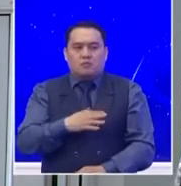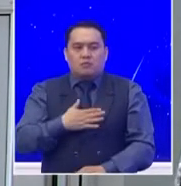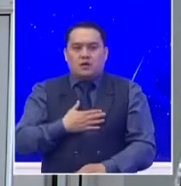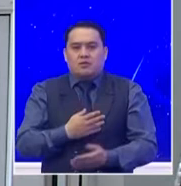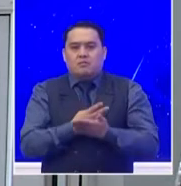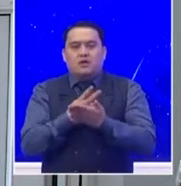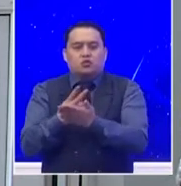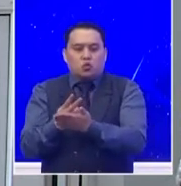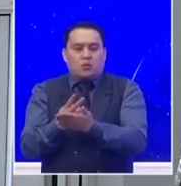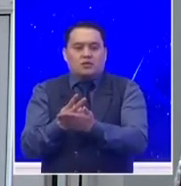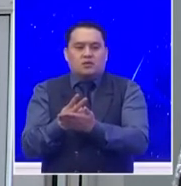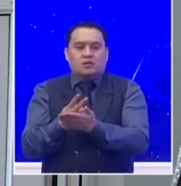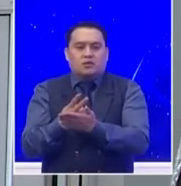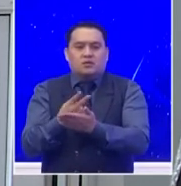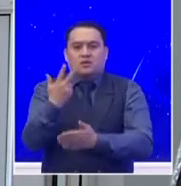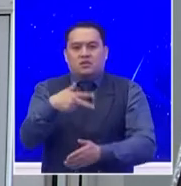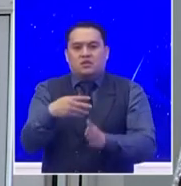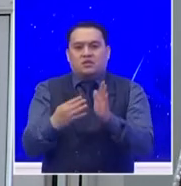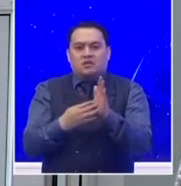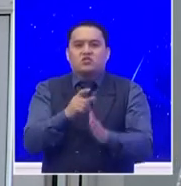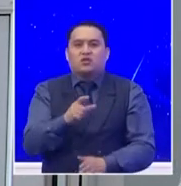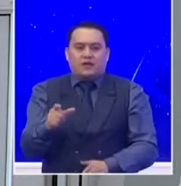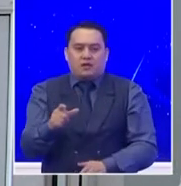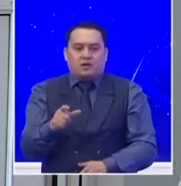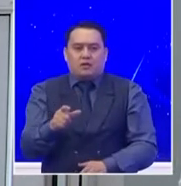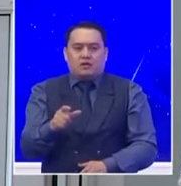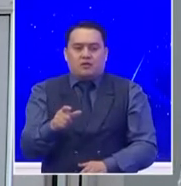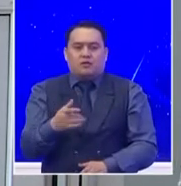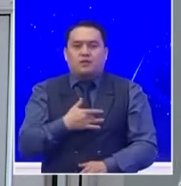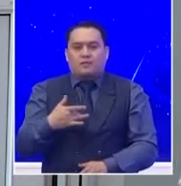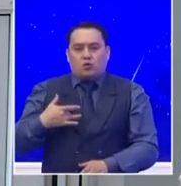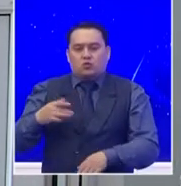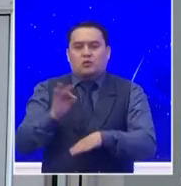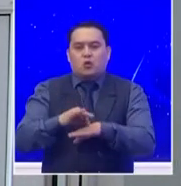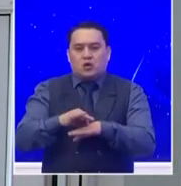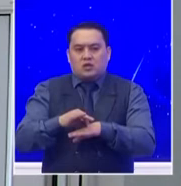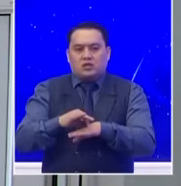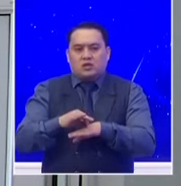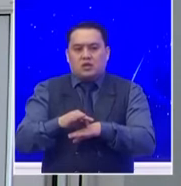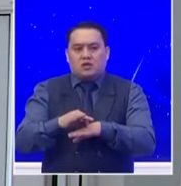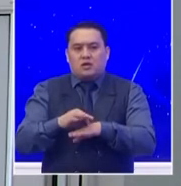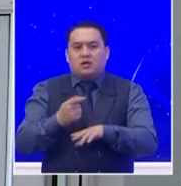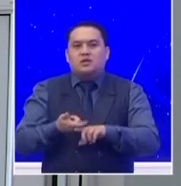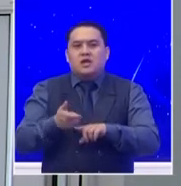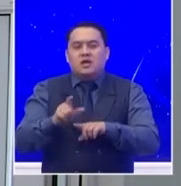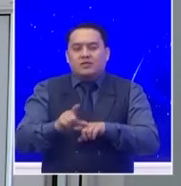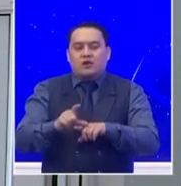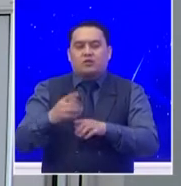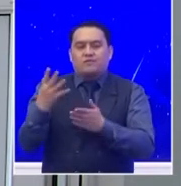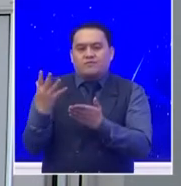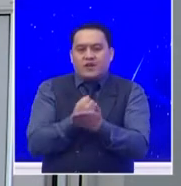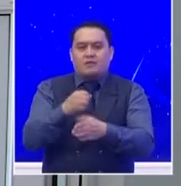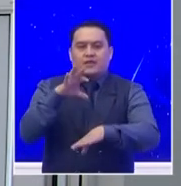поместили в туберкулезный диспансер 39 человек с открытой формой туберкулеза. И для того, чтобы выявить именно вот